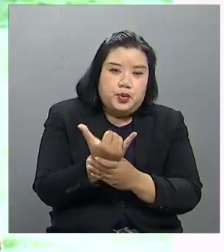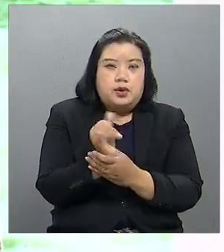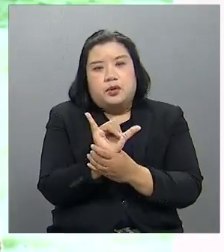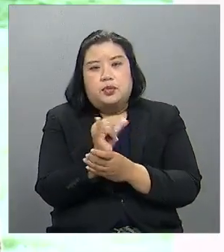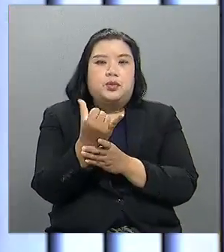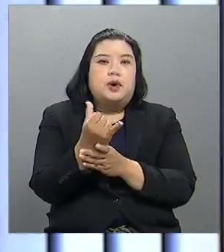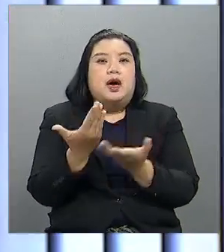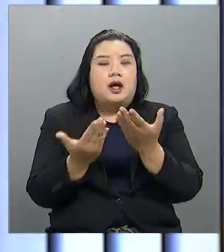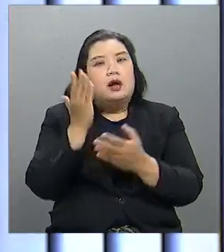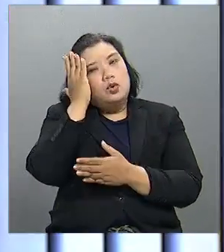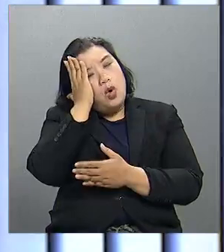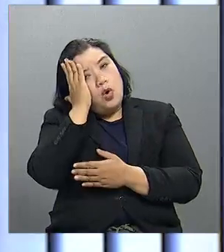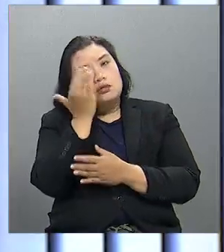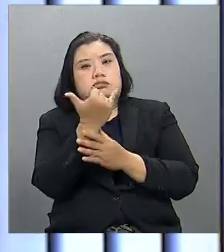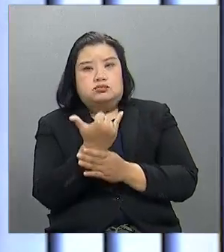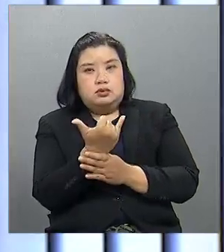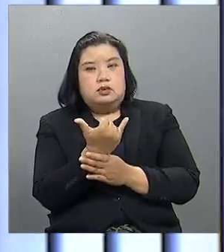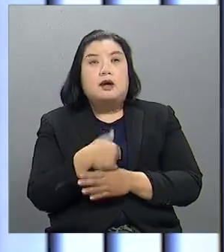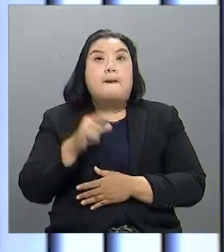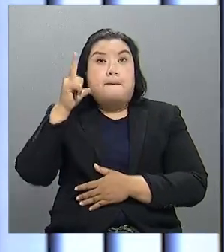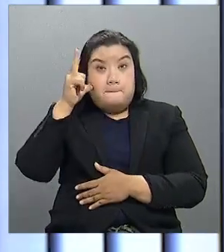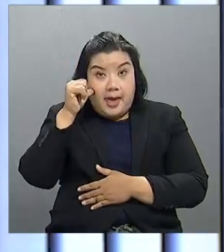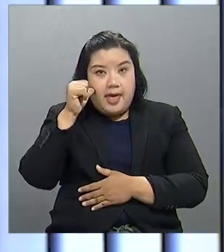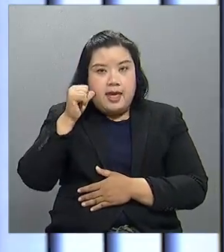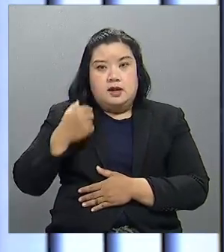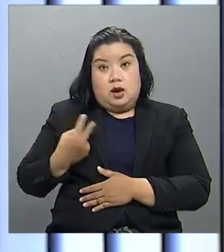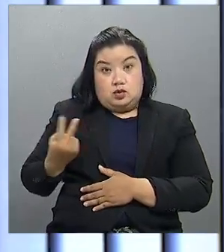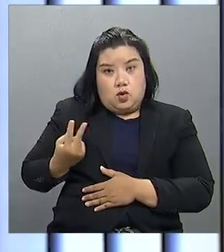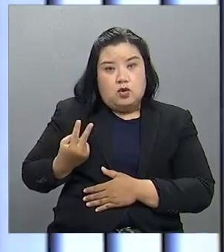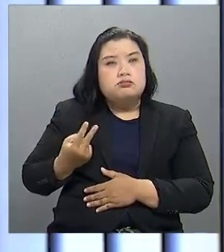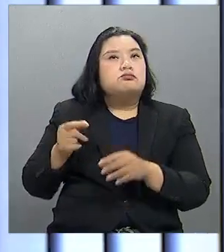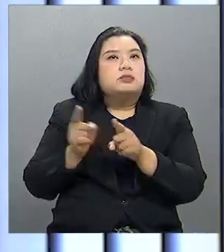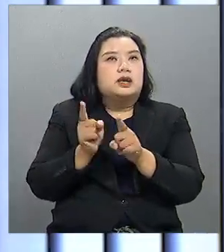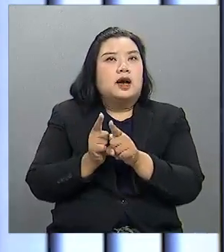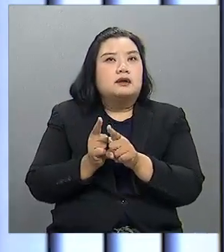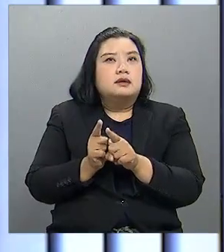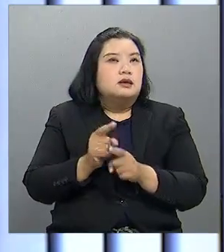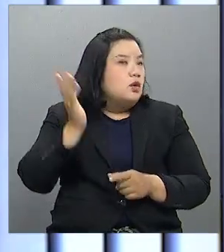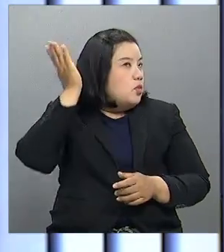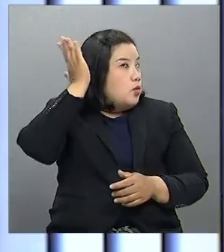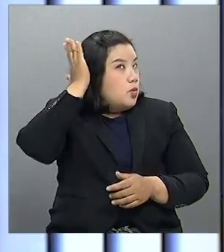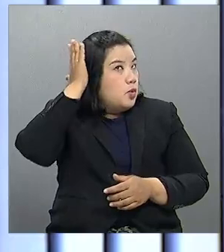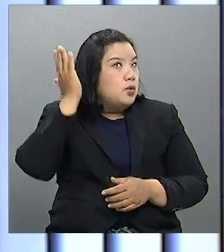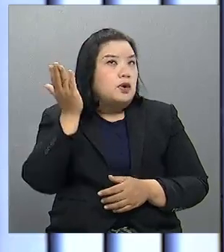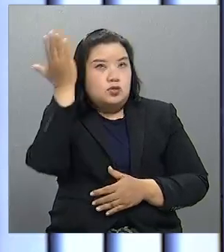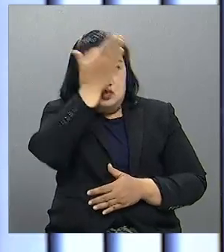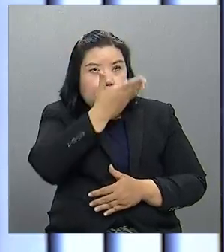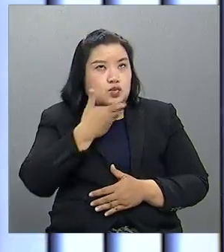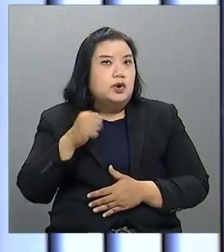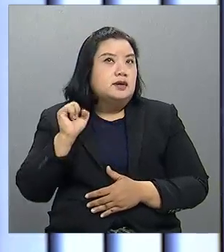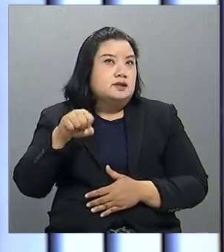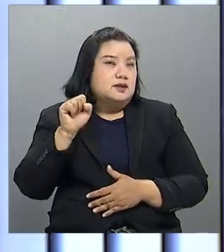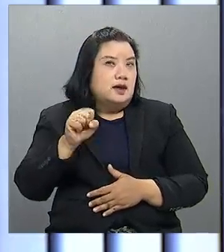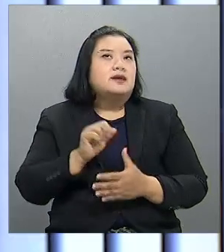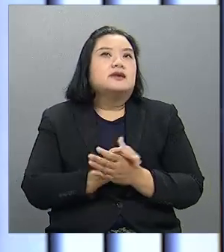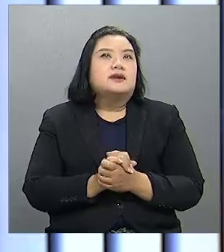งๆก็ได้เหมือนกัน คุณแม่ผมแล้วก็คุณแม่น้องปร่างพิสูจน์มาให้แล้วนะครับว่าเรื่องนี้เป็นเรื่องจริงนะฮะ หัว ผมคุยมากนะครับไปทำผม